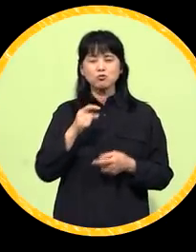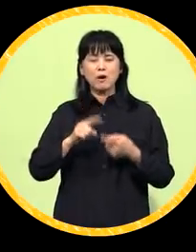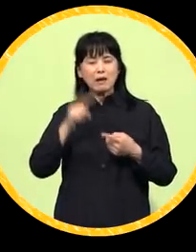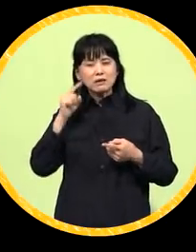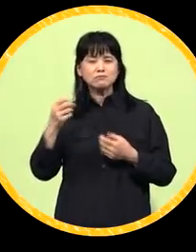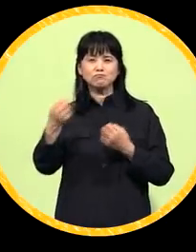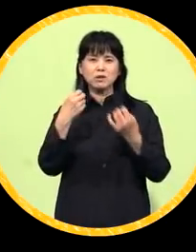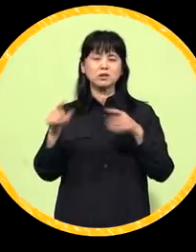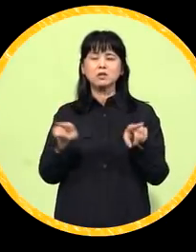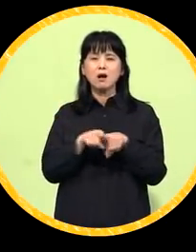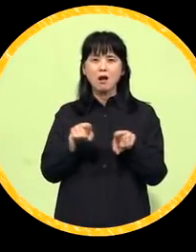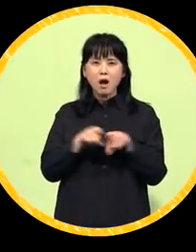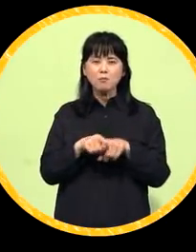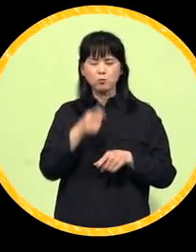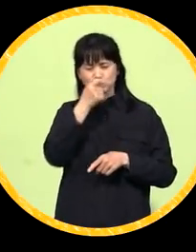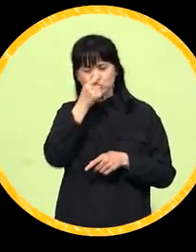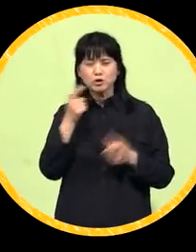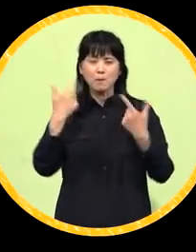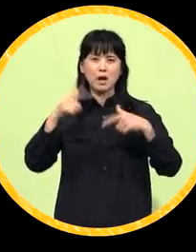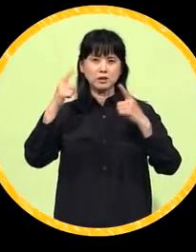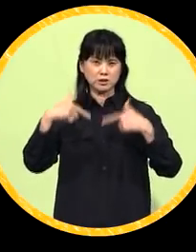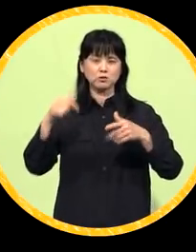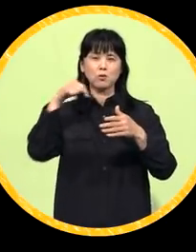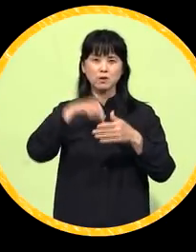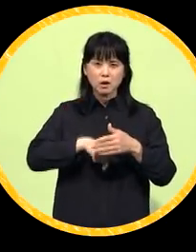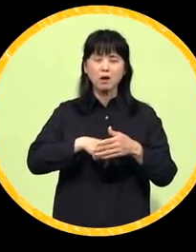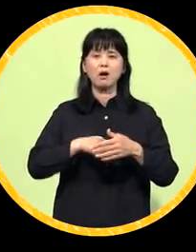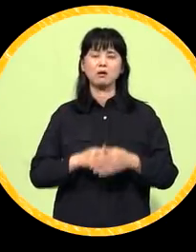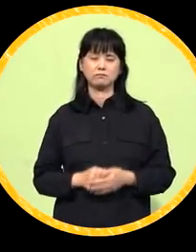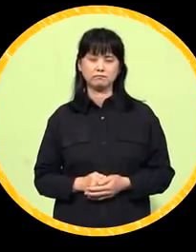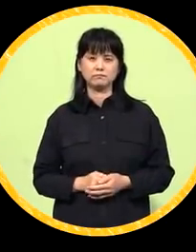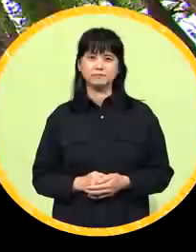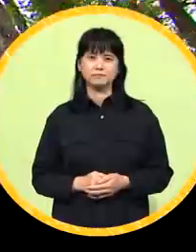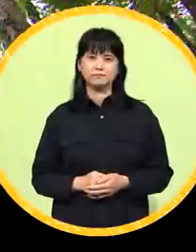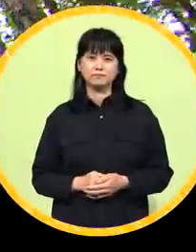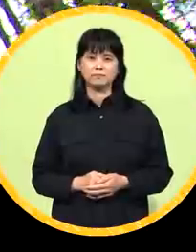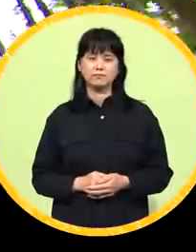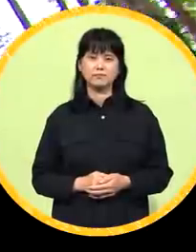いじられながらも充実した日々を送る中で